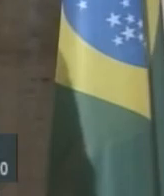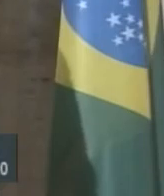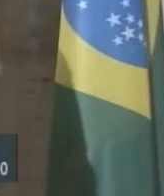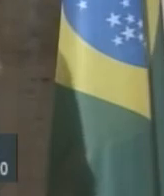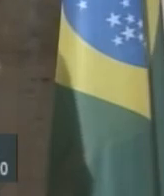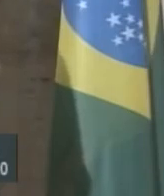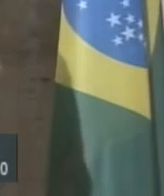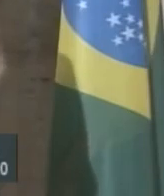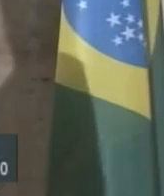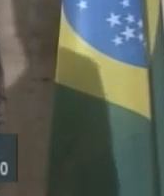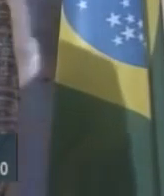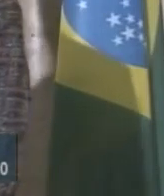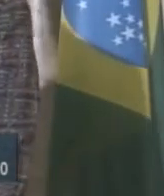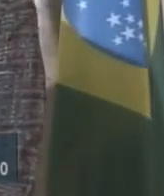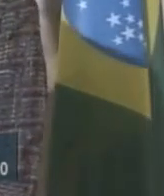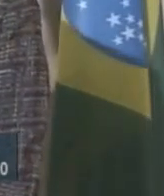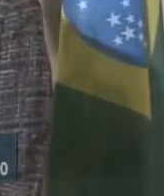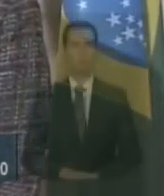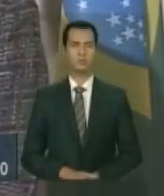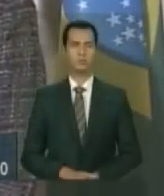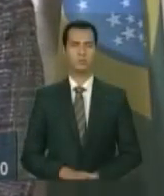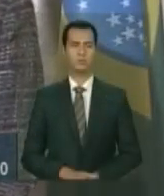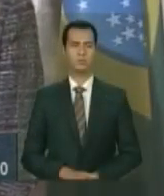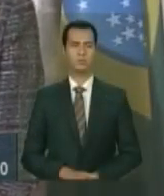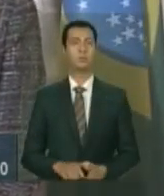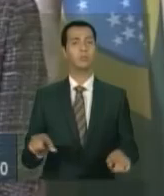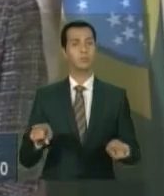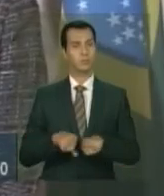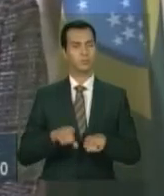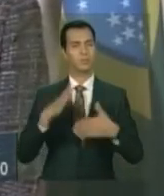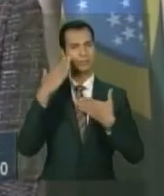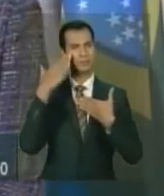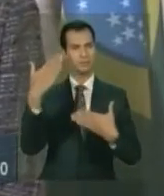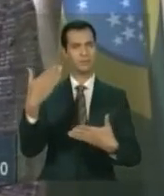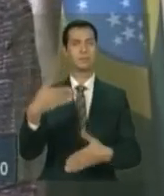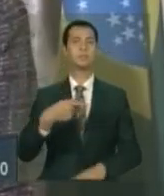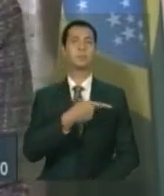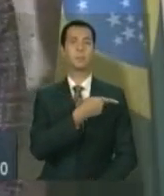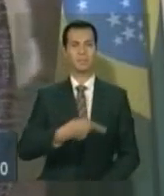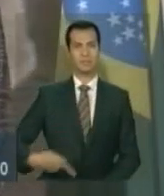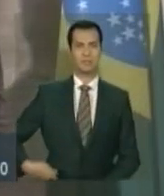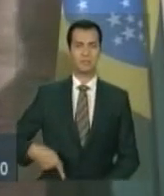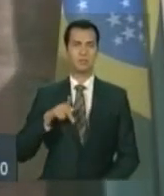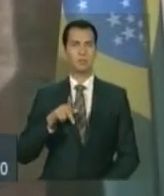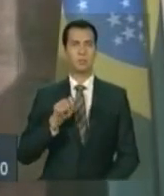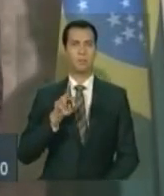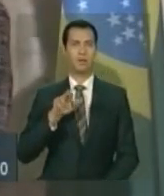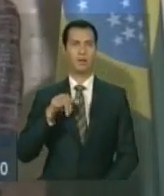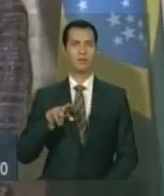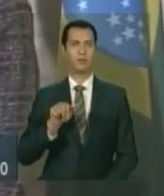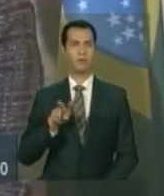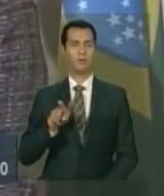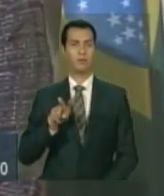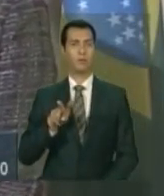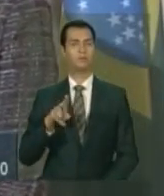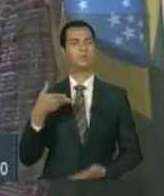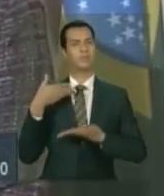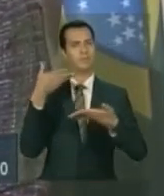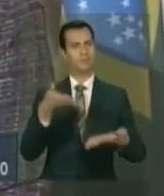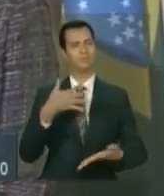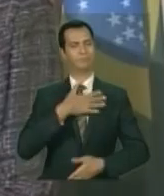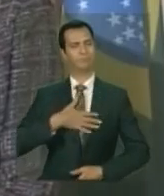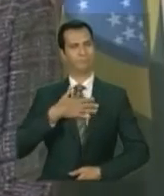посещение при мен в Бразилия. Como agradeço também ao presidente Parvanov por essa recepção